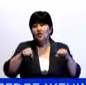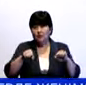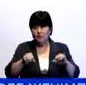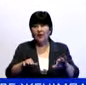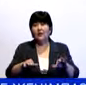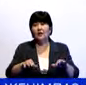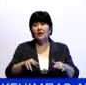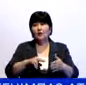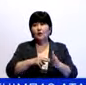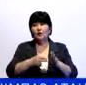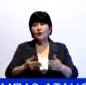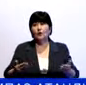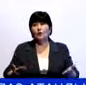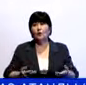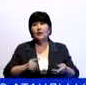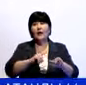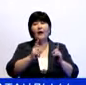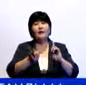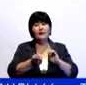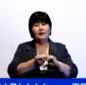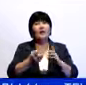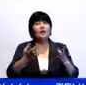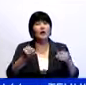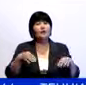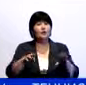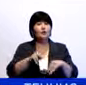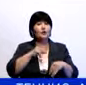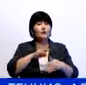жүзеге өмірге айналдырып, әлде сондай жұмыстар жалғасын табады.